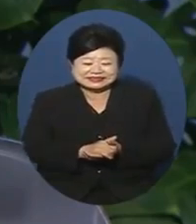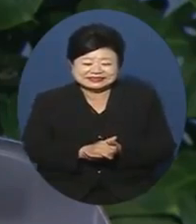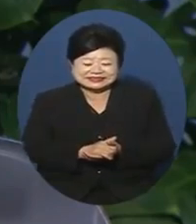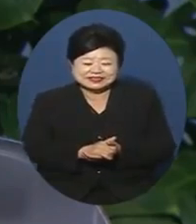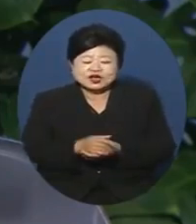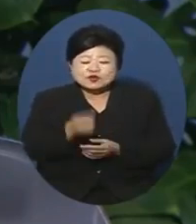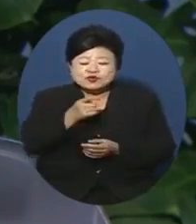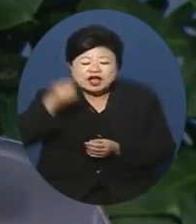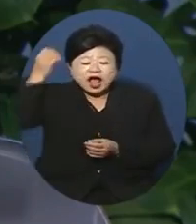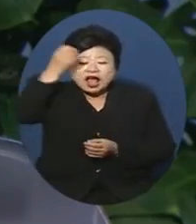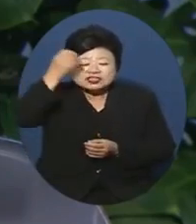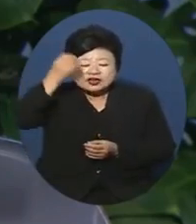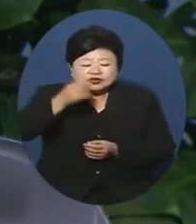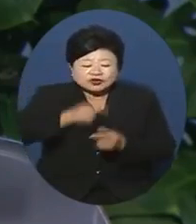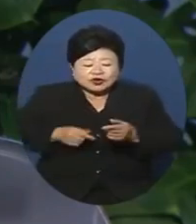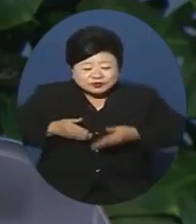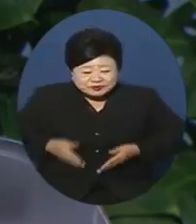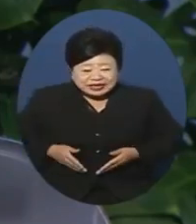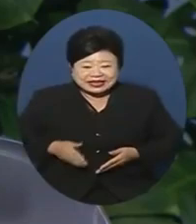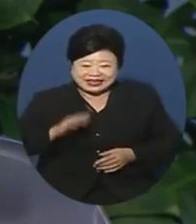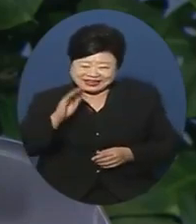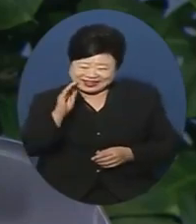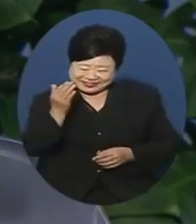물과 성령으로 중생하는 것이지